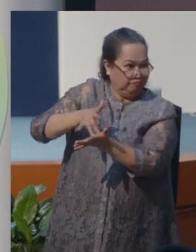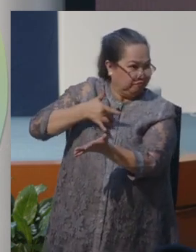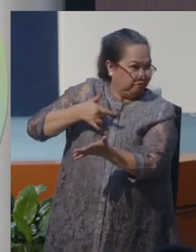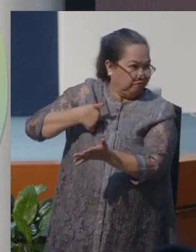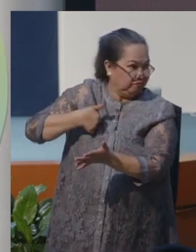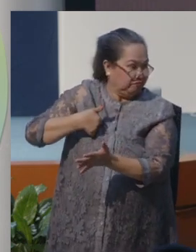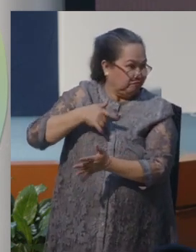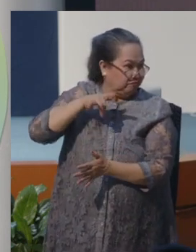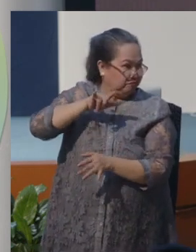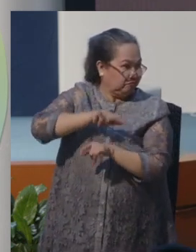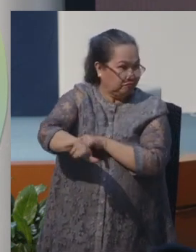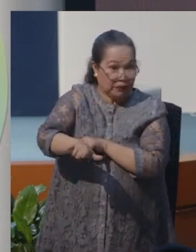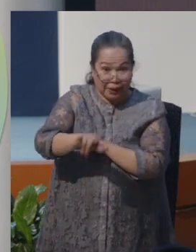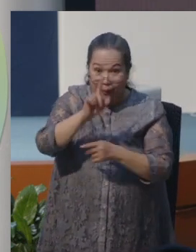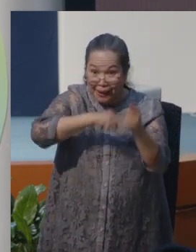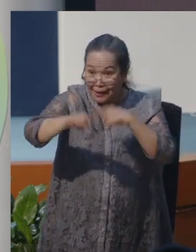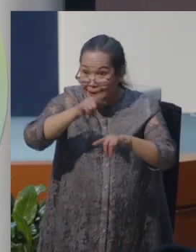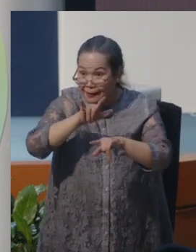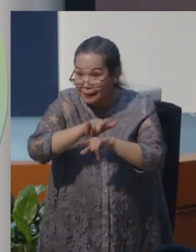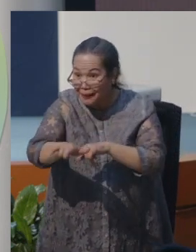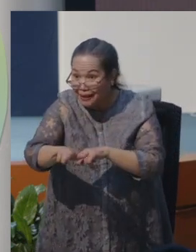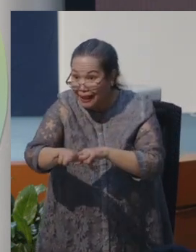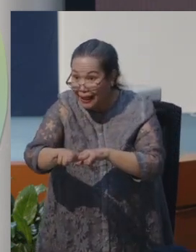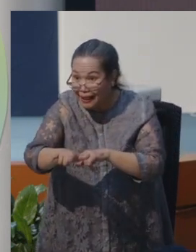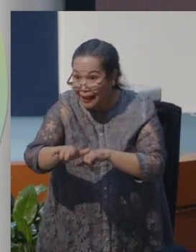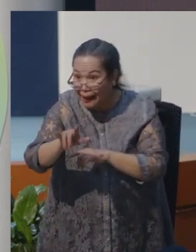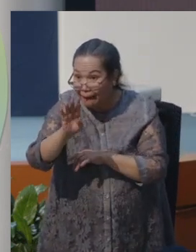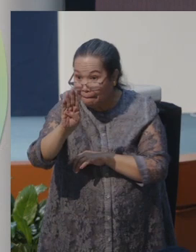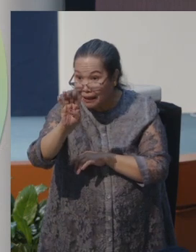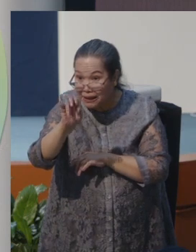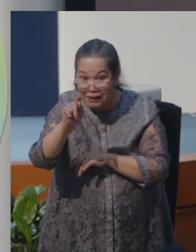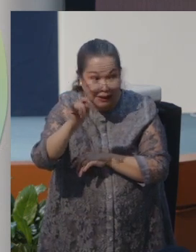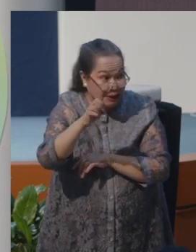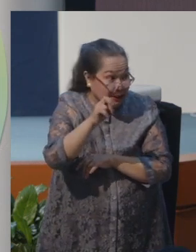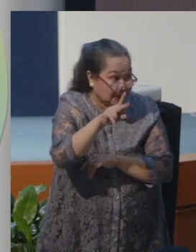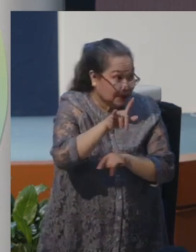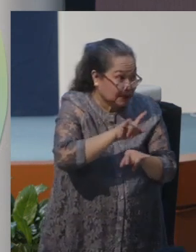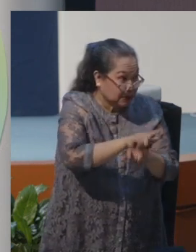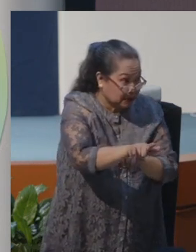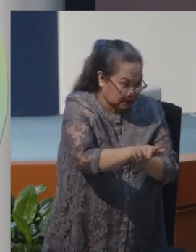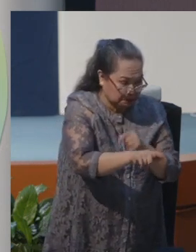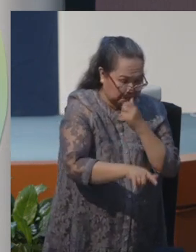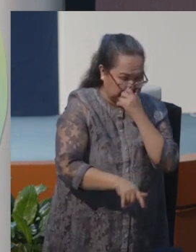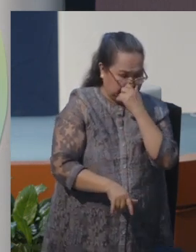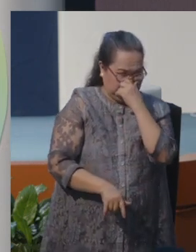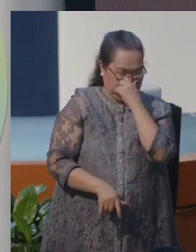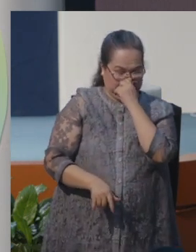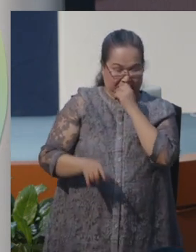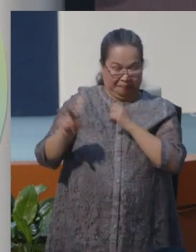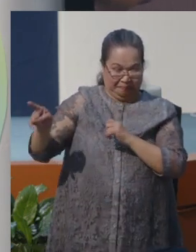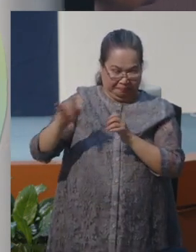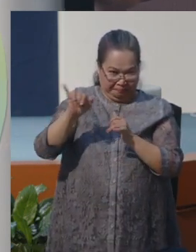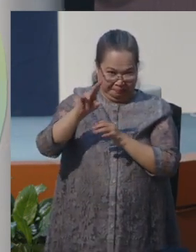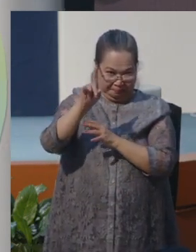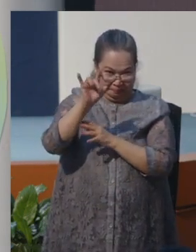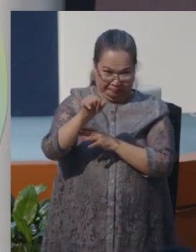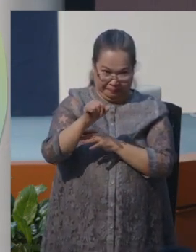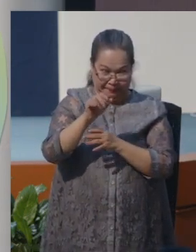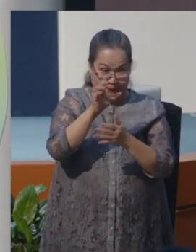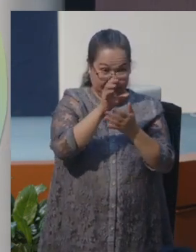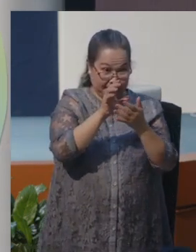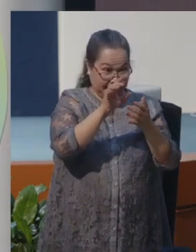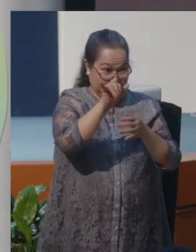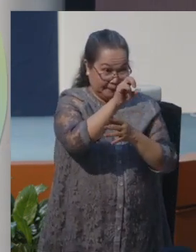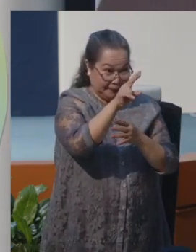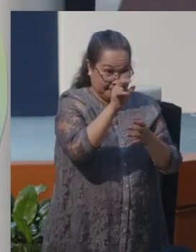ni Jesus. Ngunit pinili pa rin niya. Bakit kaya? Sabi niya kasi sa John 17:12, nung